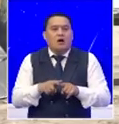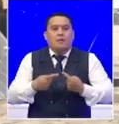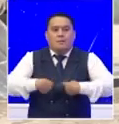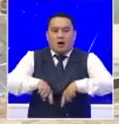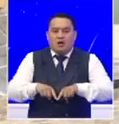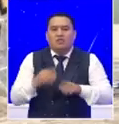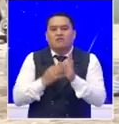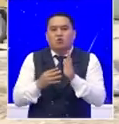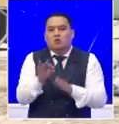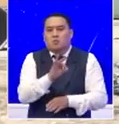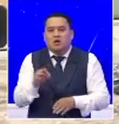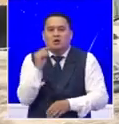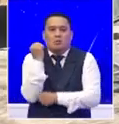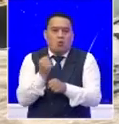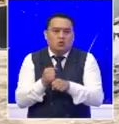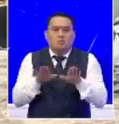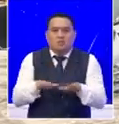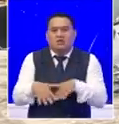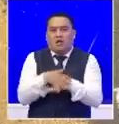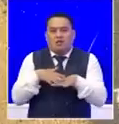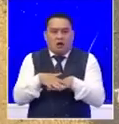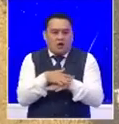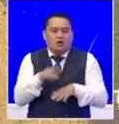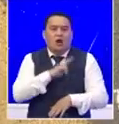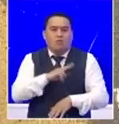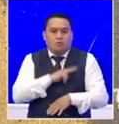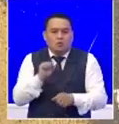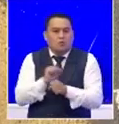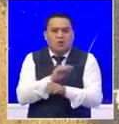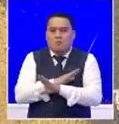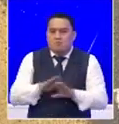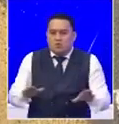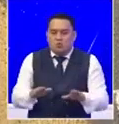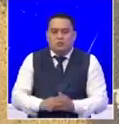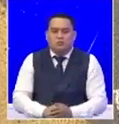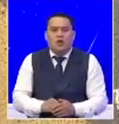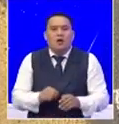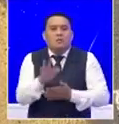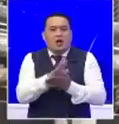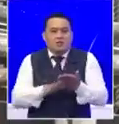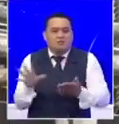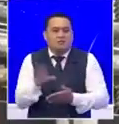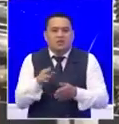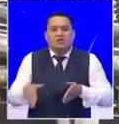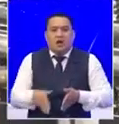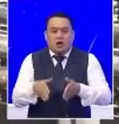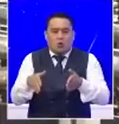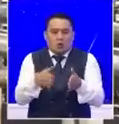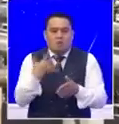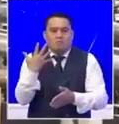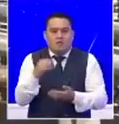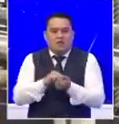почти 90% рабочих из числа местного населения. Работы не прекращаются ни на минуту. На протяжении всей дороги располагаются